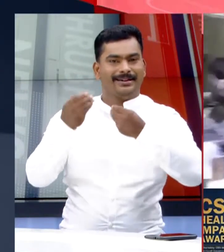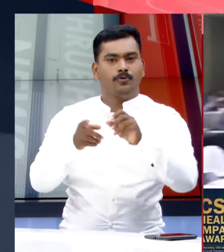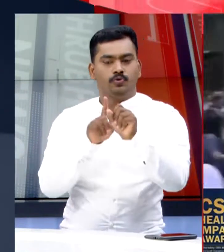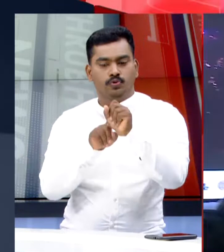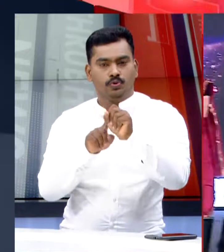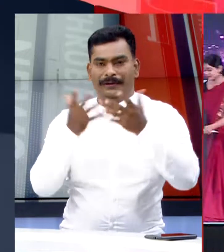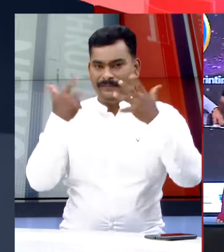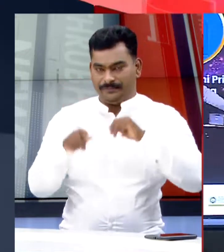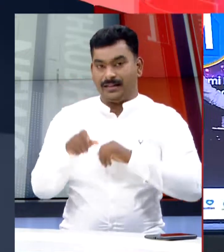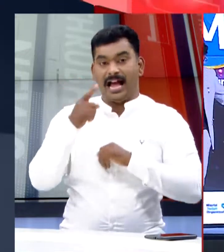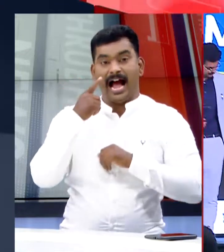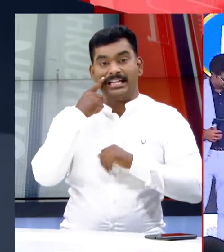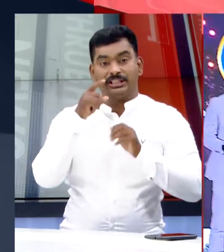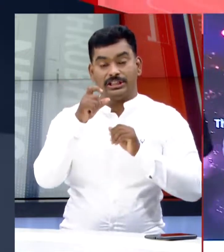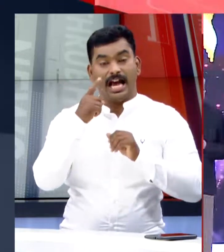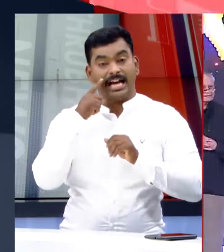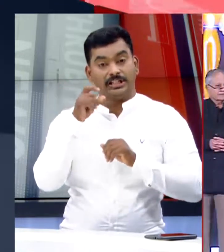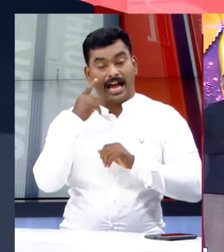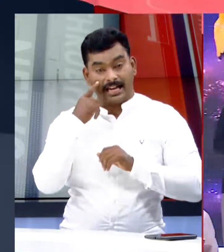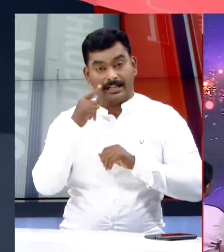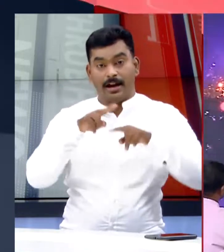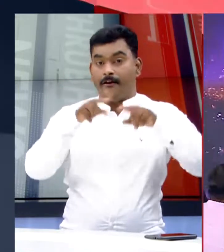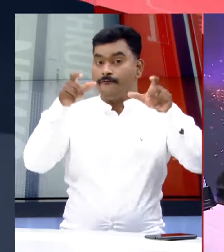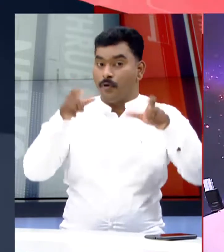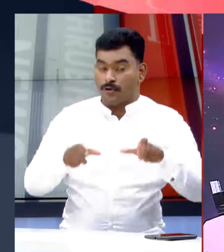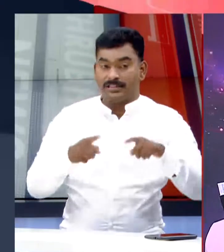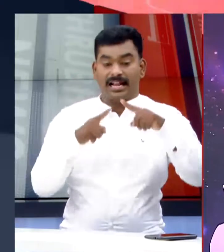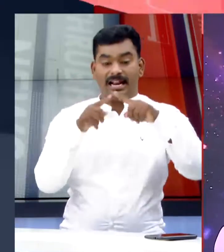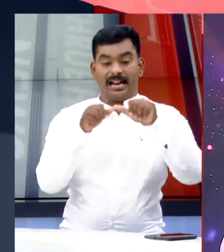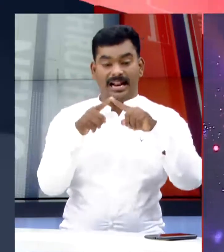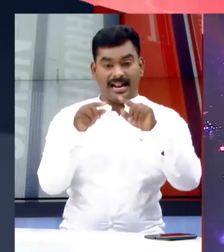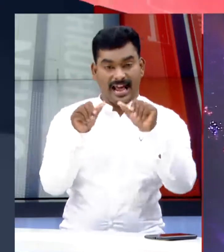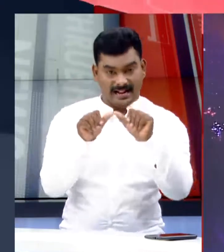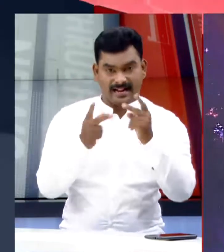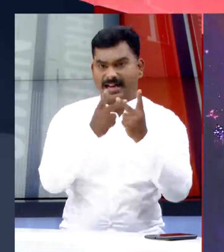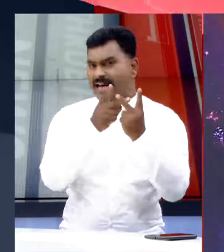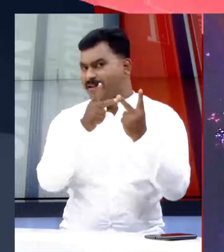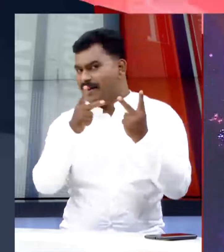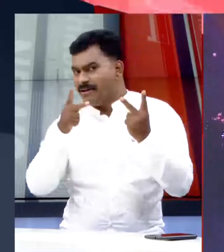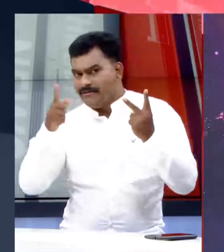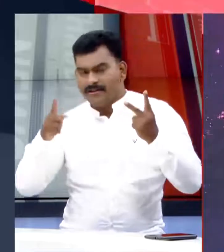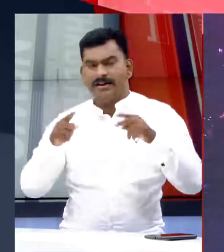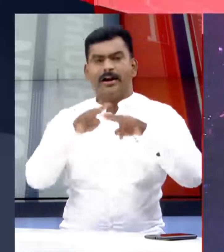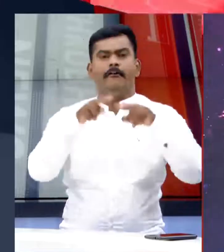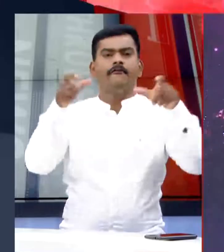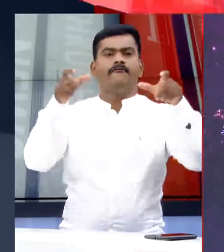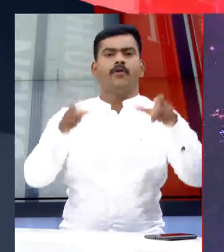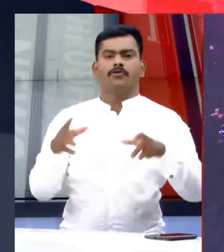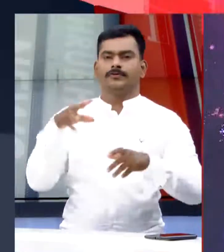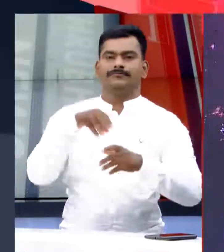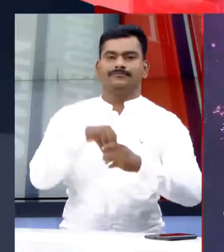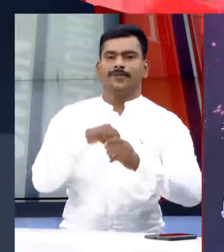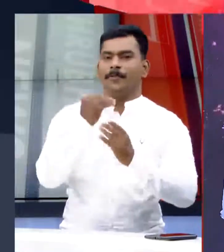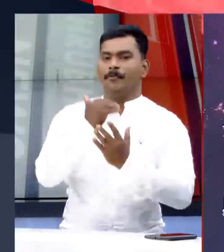സംസാരിച്ചു. ICICI ഫൗണ്ടേഷൻ, ടാറ്റ AIG, അക്ഷയ പാത്ര ഫൗണ്ടേഷൻ, കളക്ടീവ് ഗുഡ് ഫൗണ്ടേഷൻ തുടങ്ങിയ സംഘടനകളും